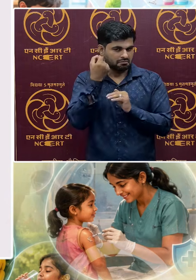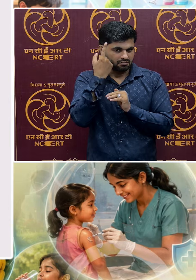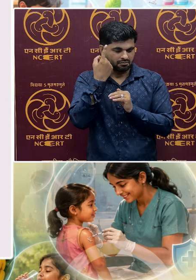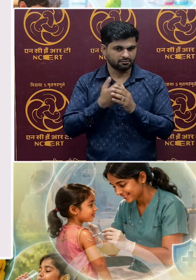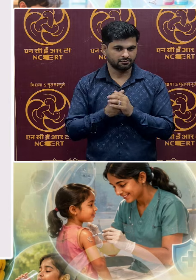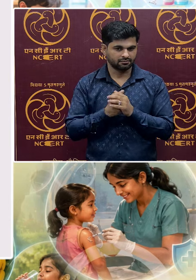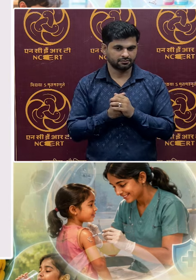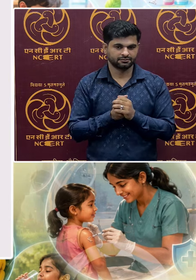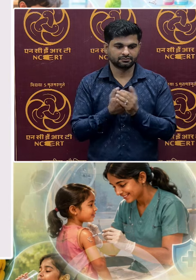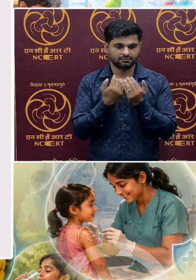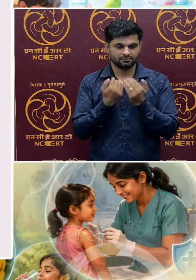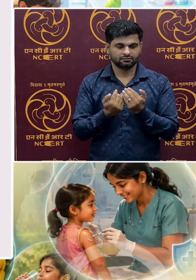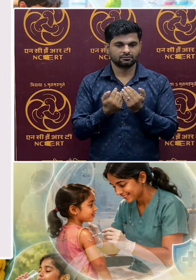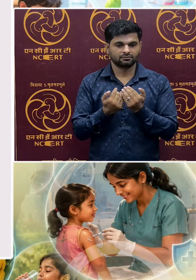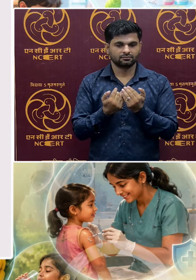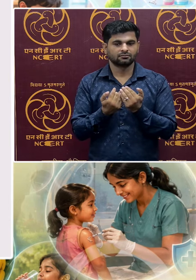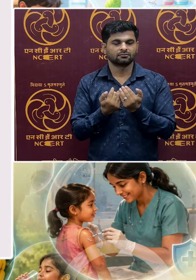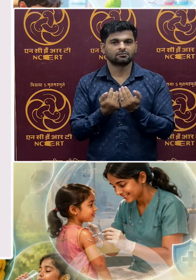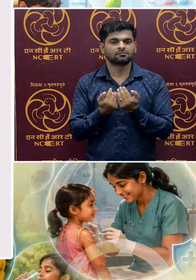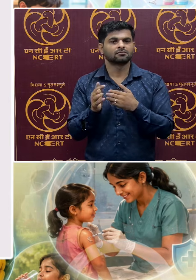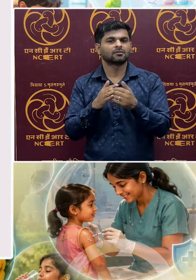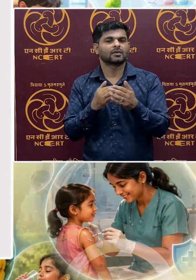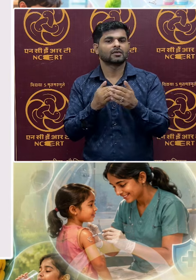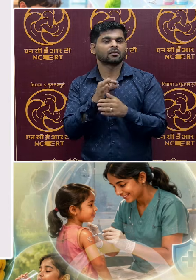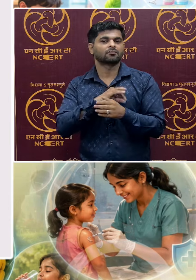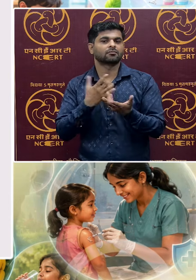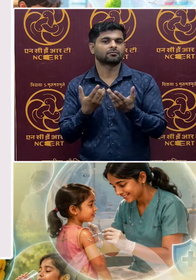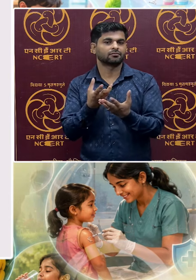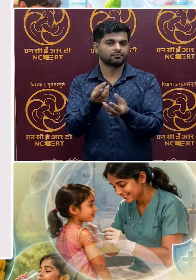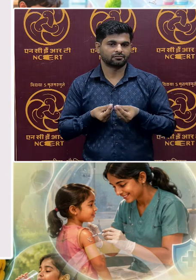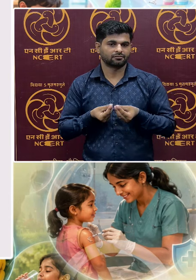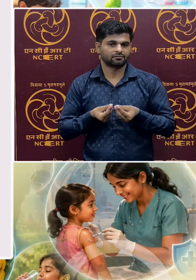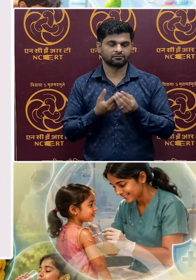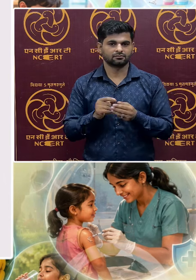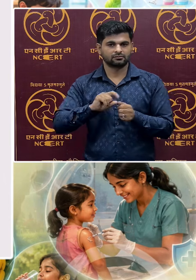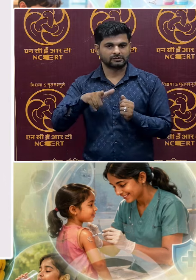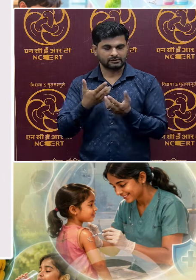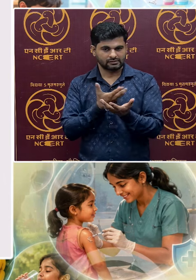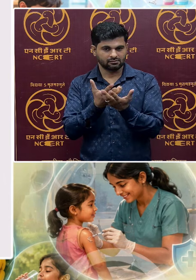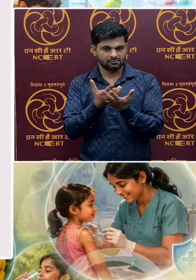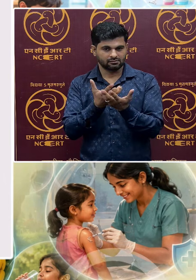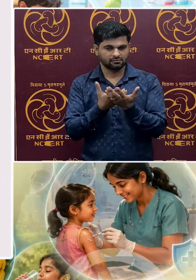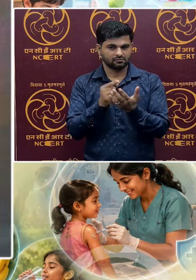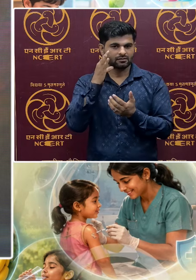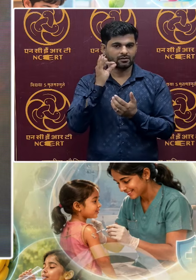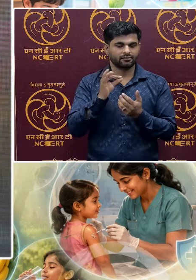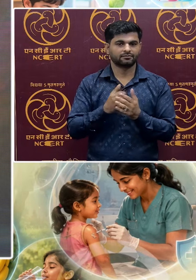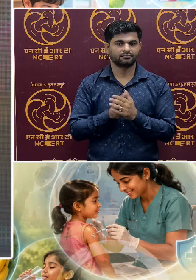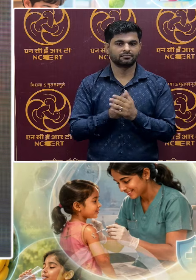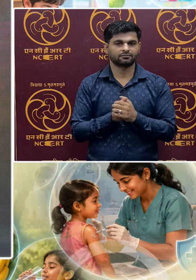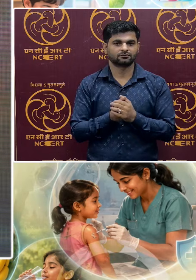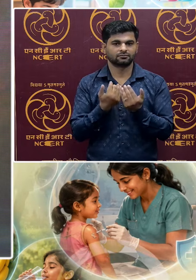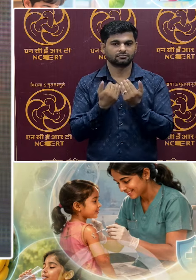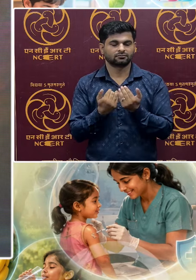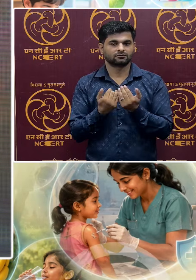कहाँ से आती है और इससे हमें क्या बेनिफिट्स मिल सकते हैं। सो ऑल दीज काइंड ऑफ डिस्कशंस आर इम्पॉर्टेंट एंड